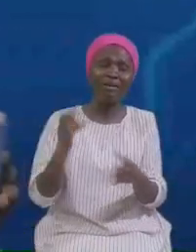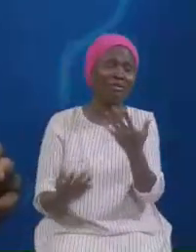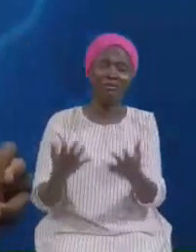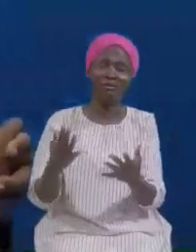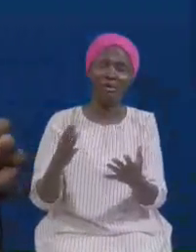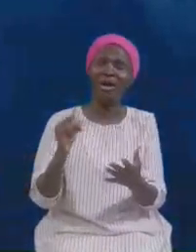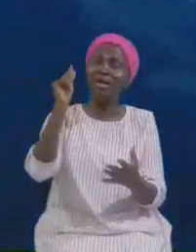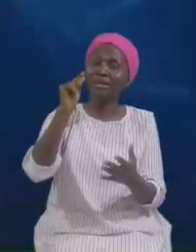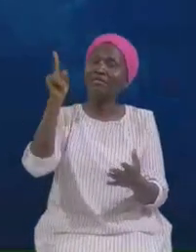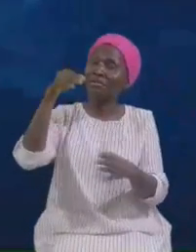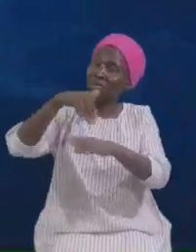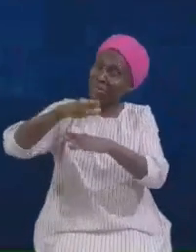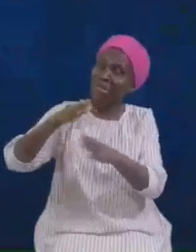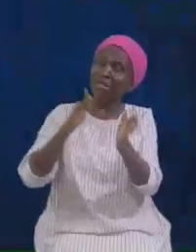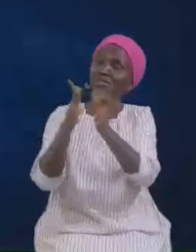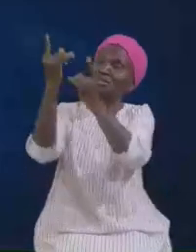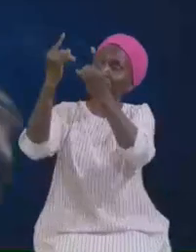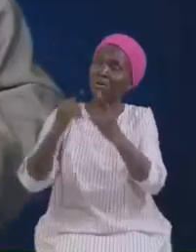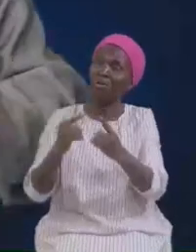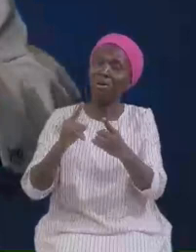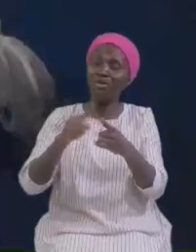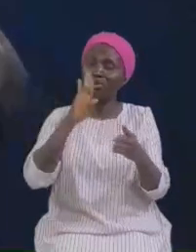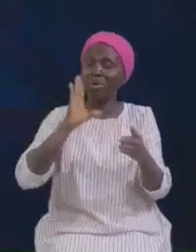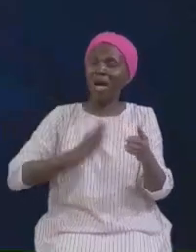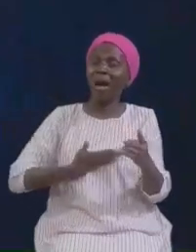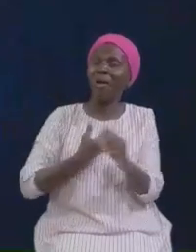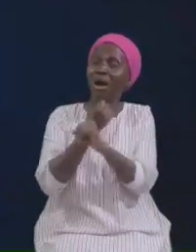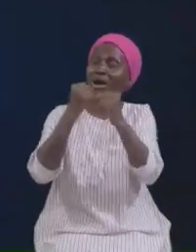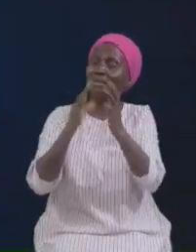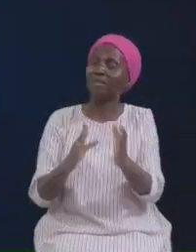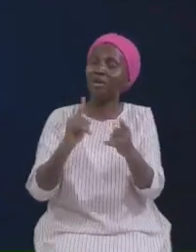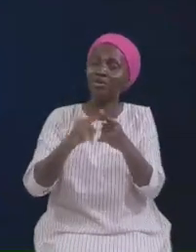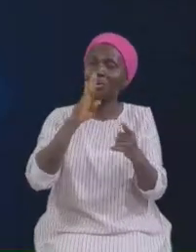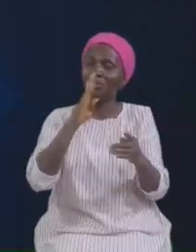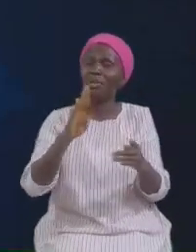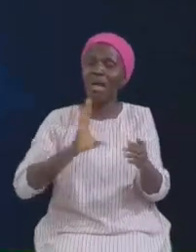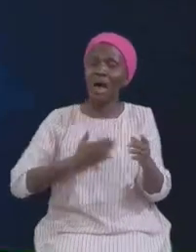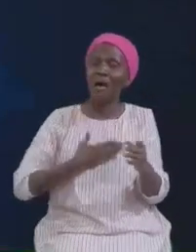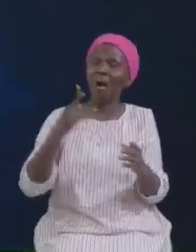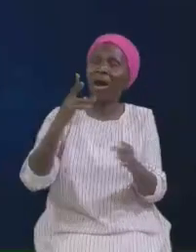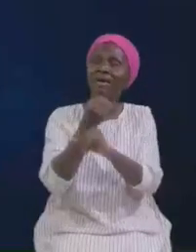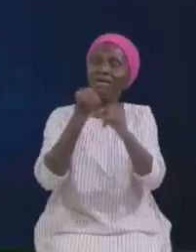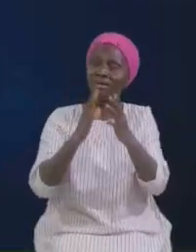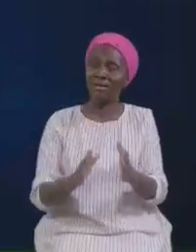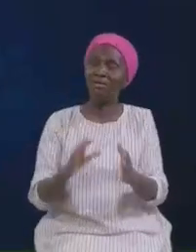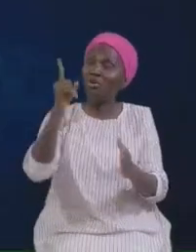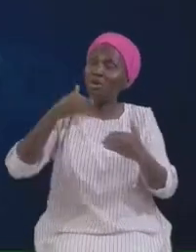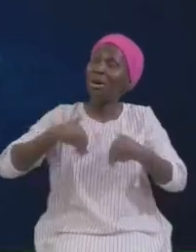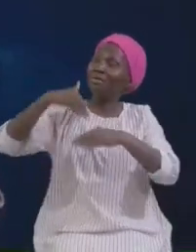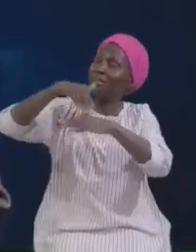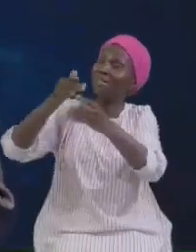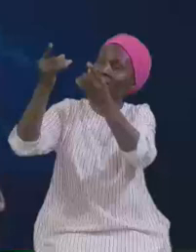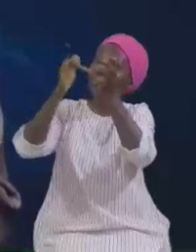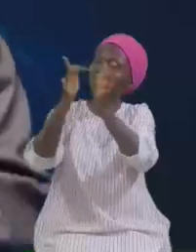C'est pourquoi tu as envoyé le Seigneur Jésus-Christ pour être notre sauveur, pour être notre rédempteur. Tu as